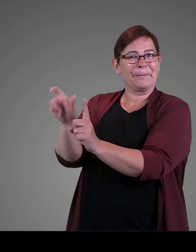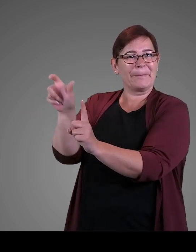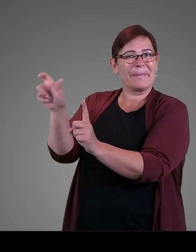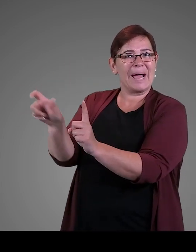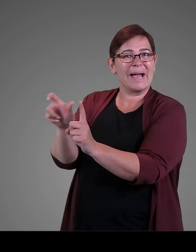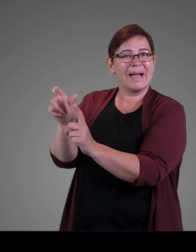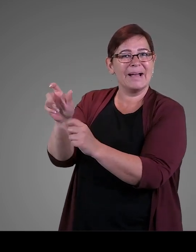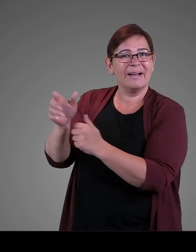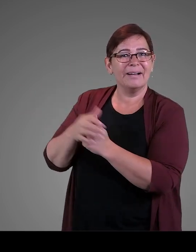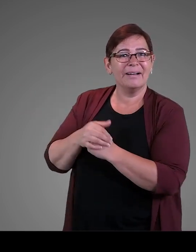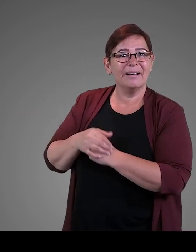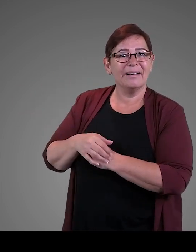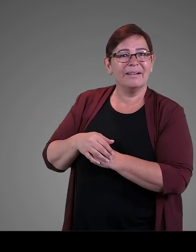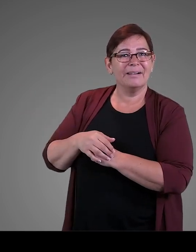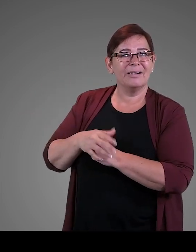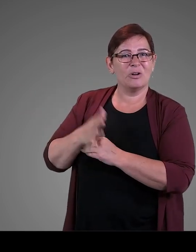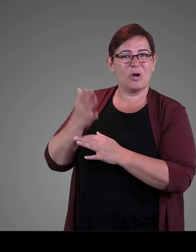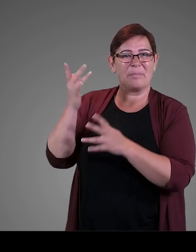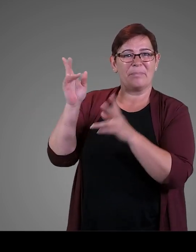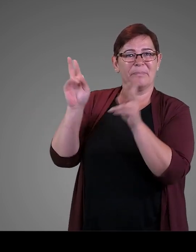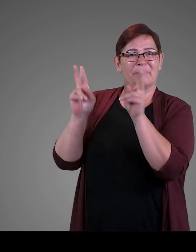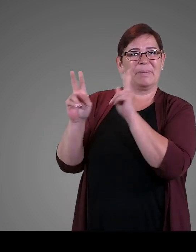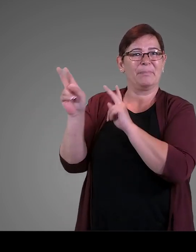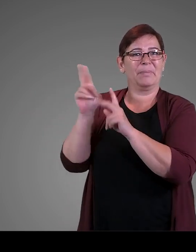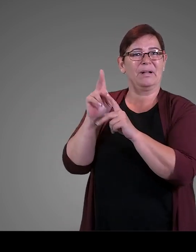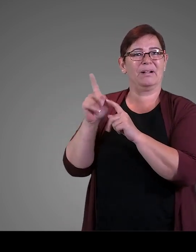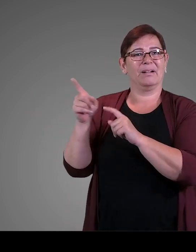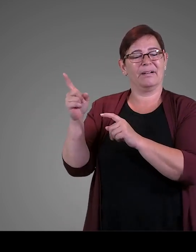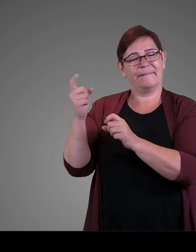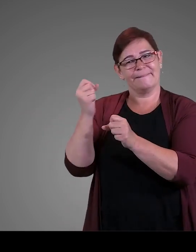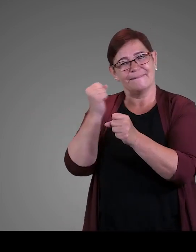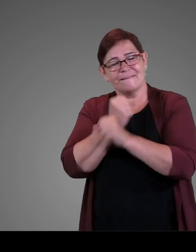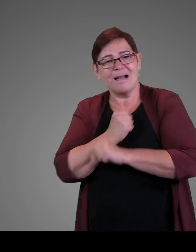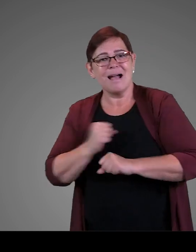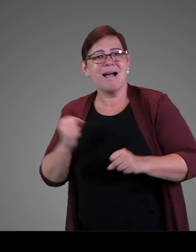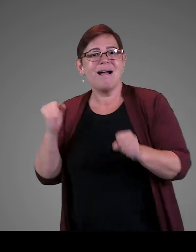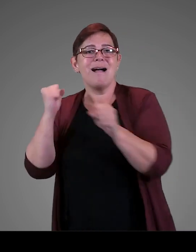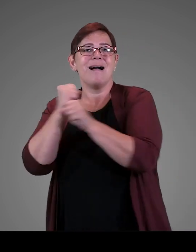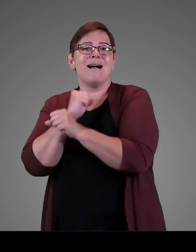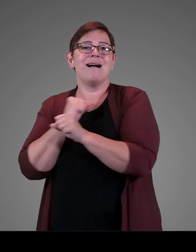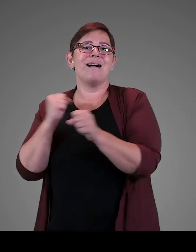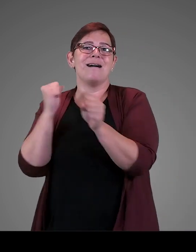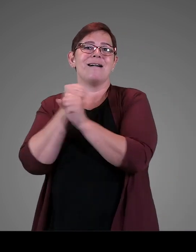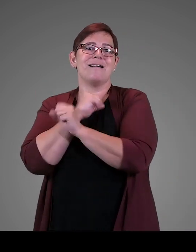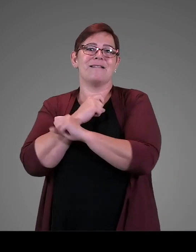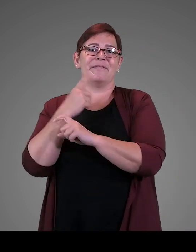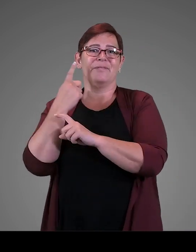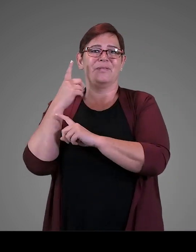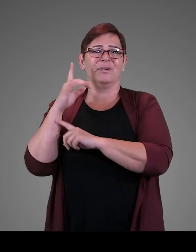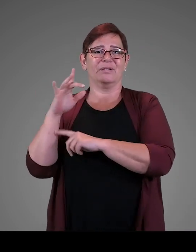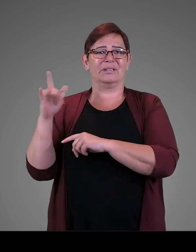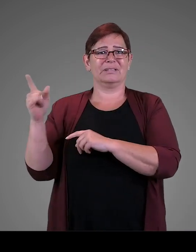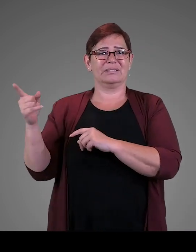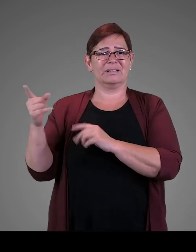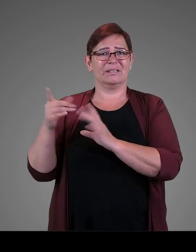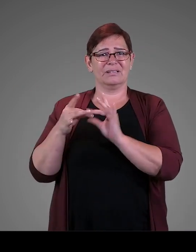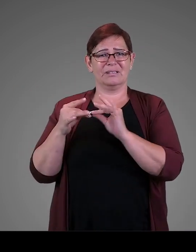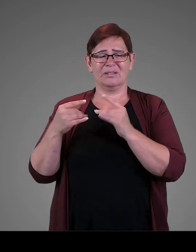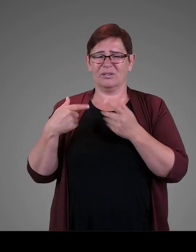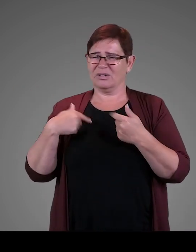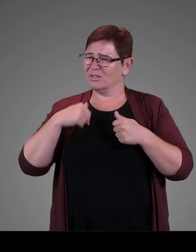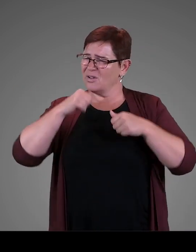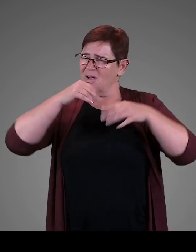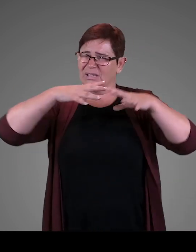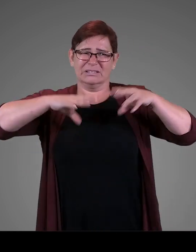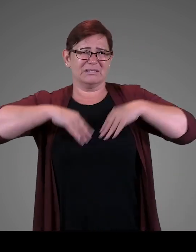Carré Rouge, pour que oui, c'est bas. Et ne oublie pas, ça